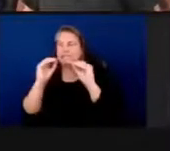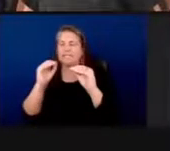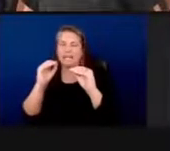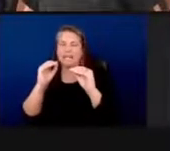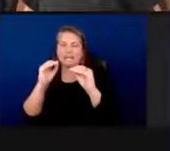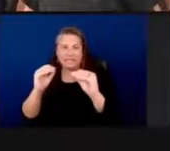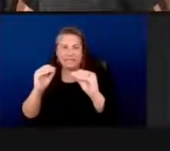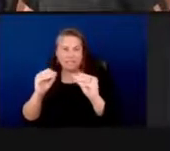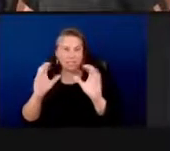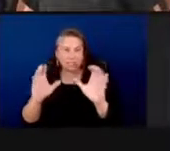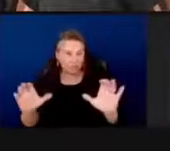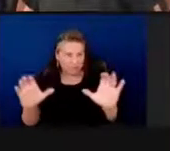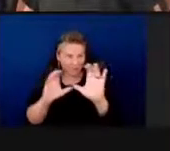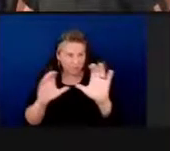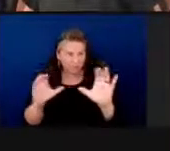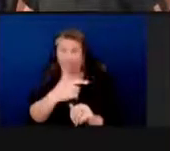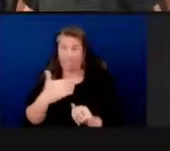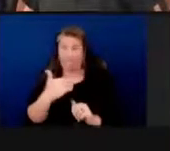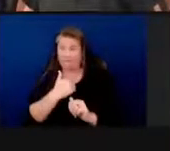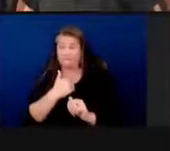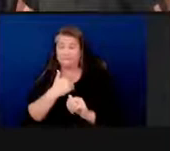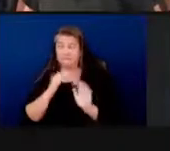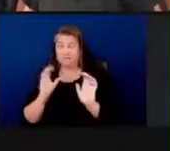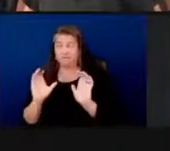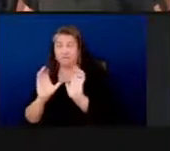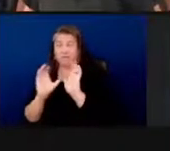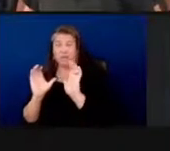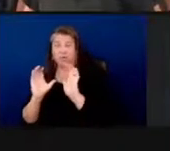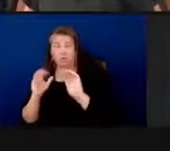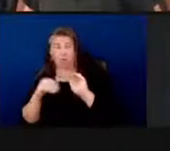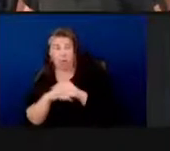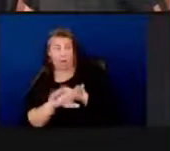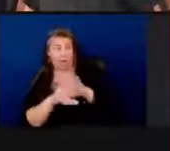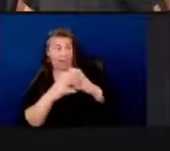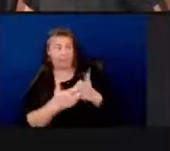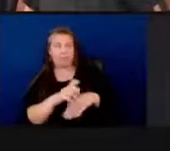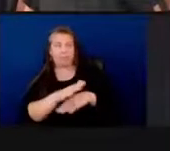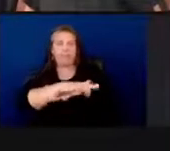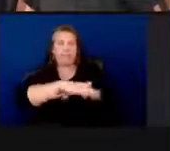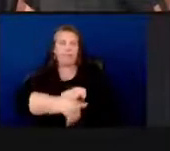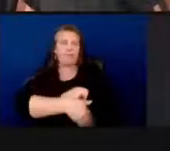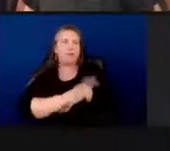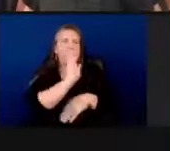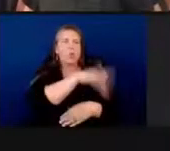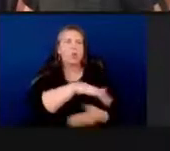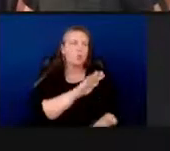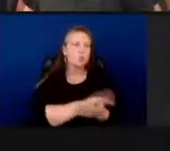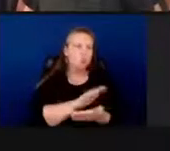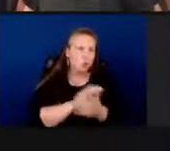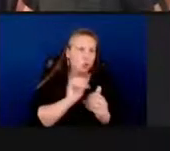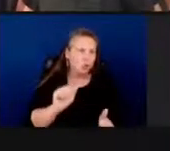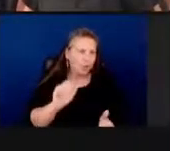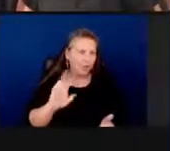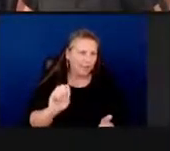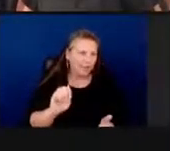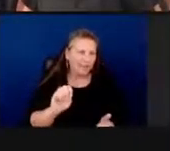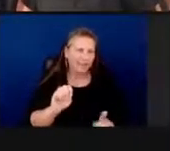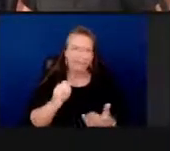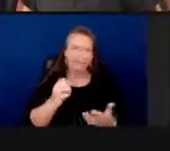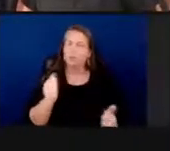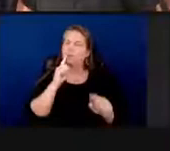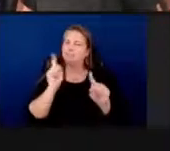warudi shuleni ili waweze kupata vyeti maalum vya mafunzo vya kufunza.